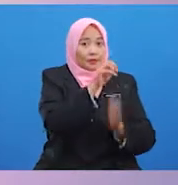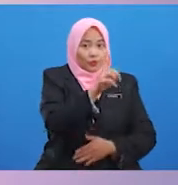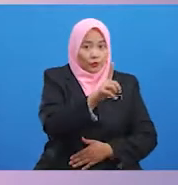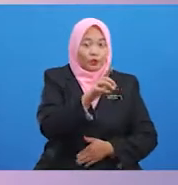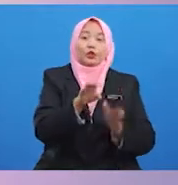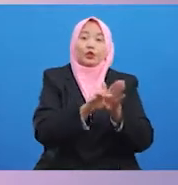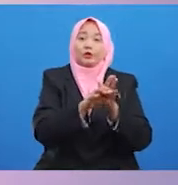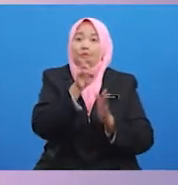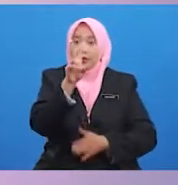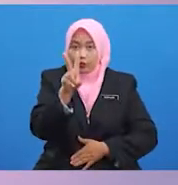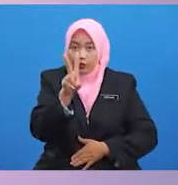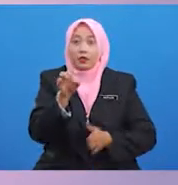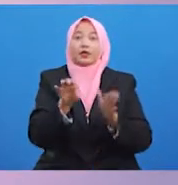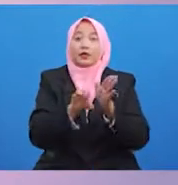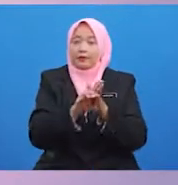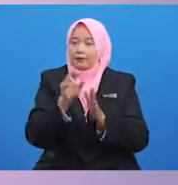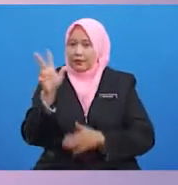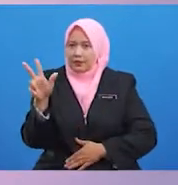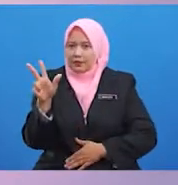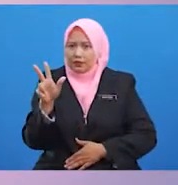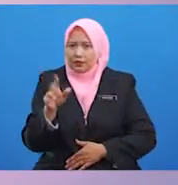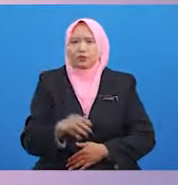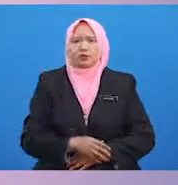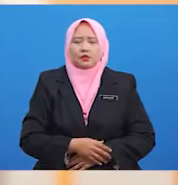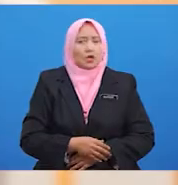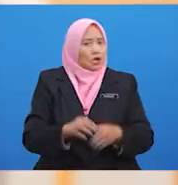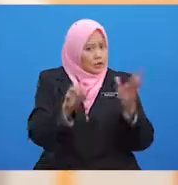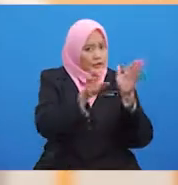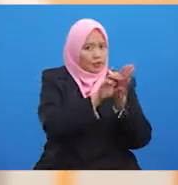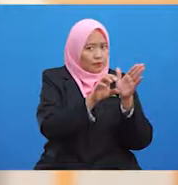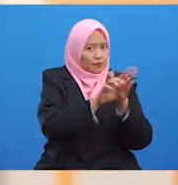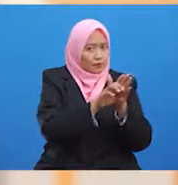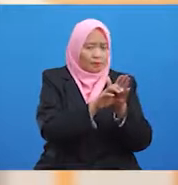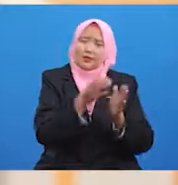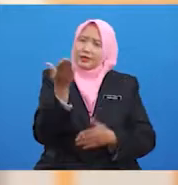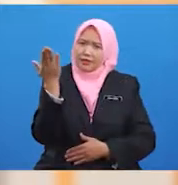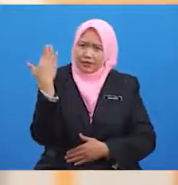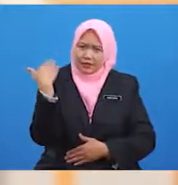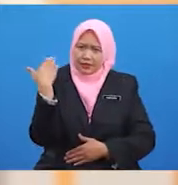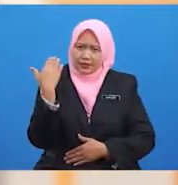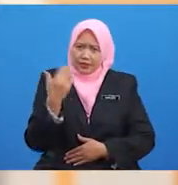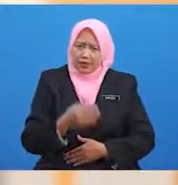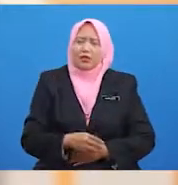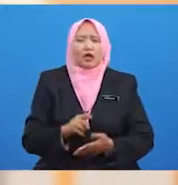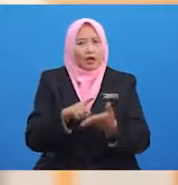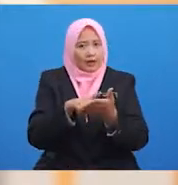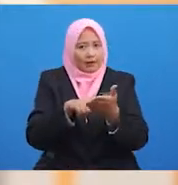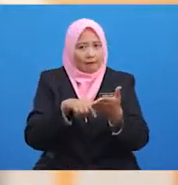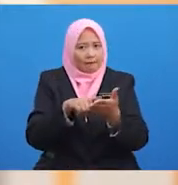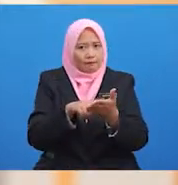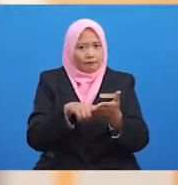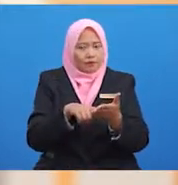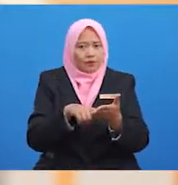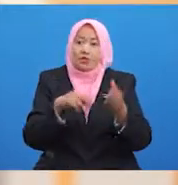dan gambar 3. Berdasarkan gambar-gambar yang murid telah lihat sebentar tadi, apakah